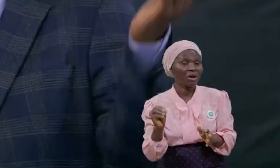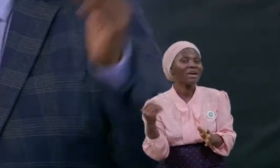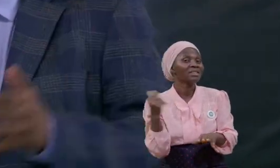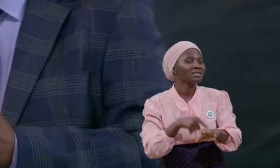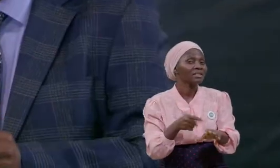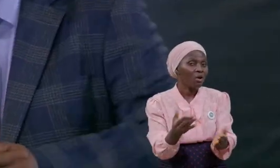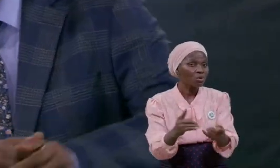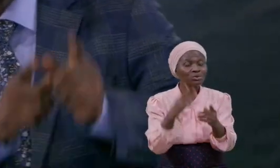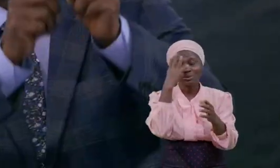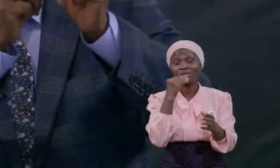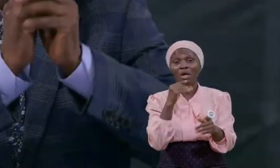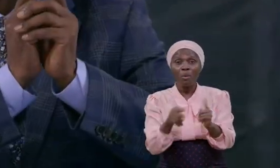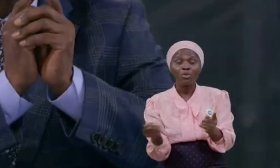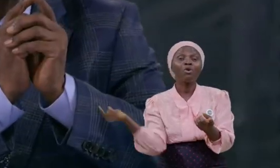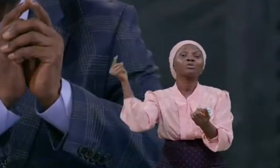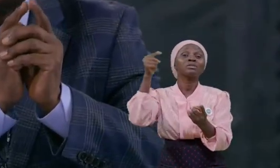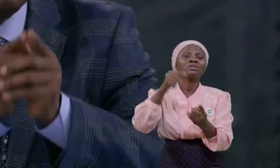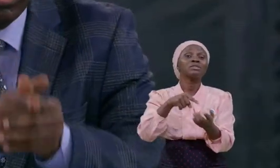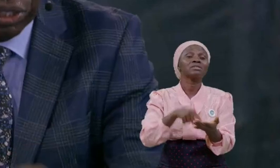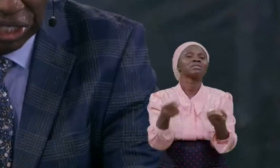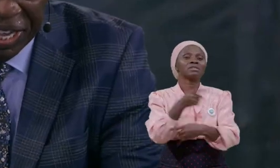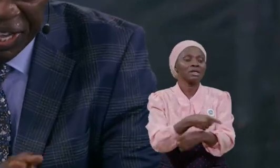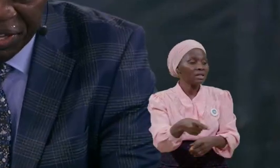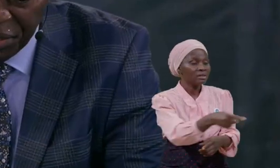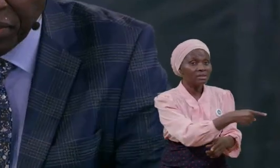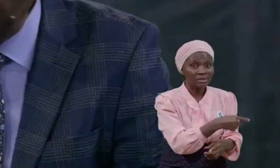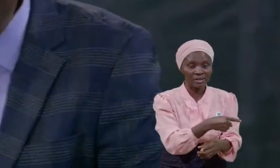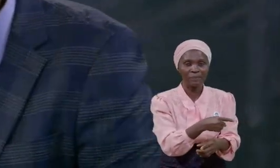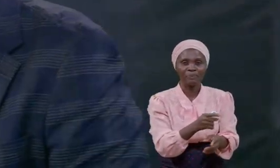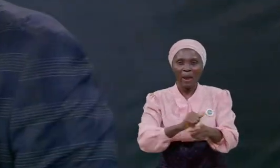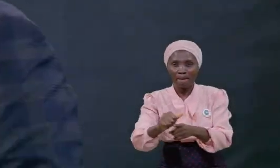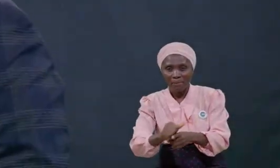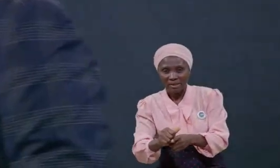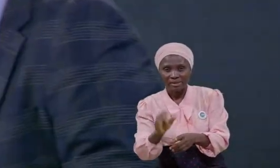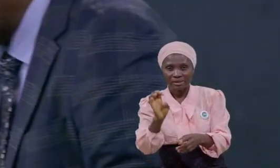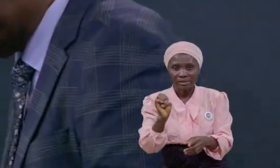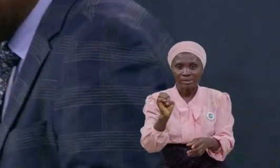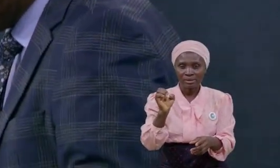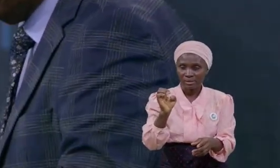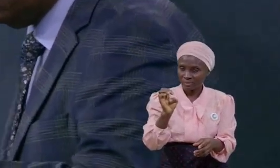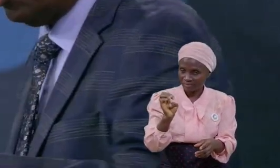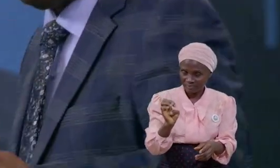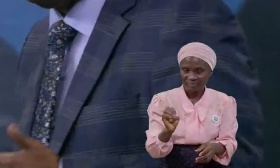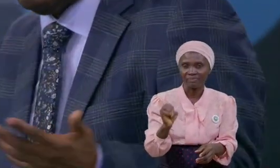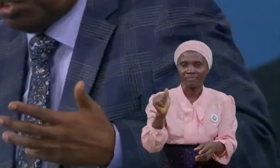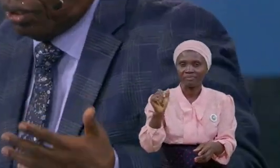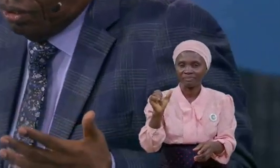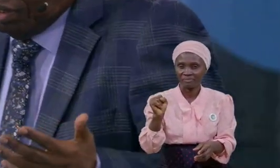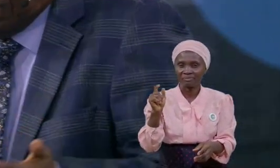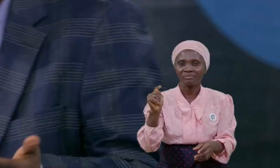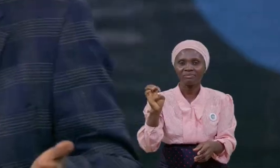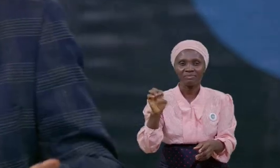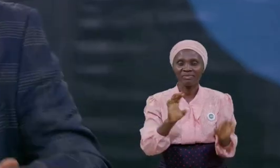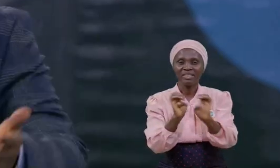ils observent la Pâque. Ils observent la Pâque. Cependant, jusqu'à ce jour, ils